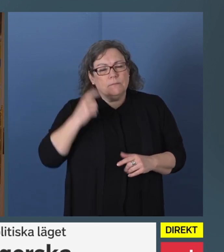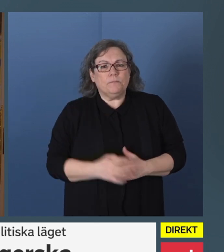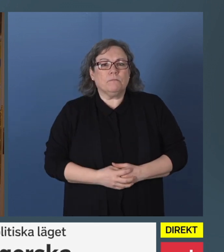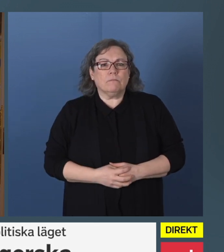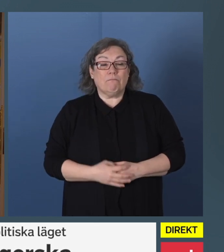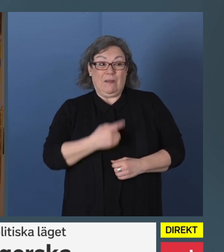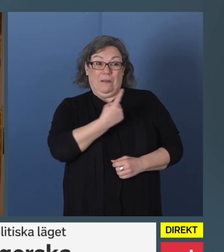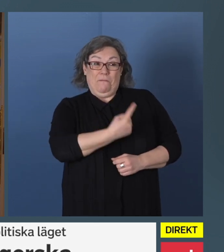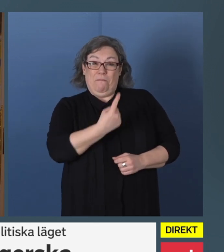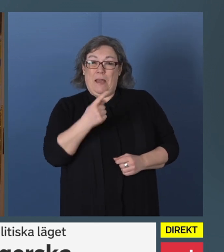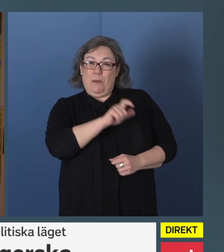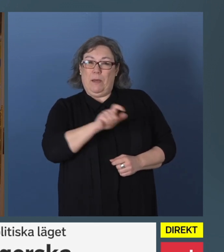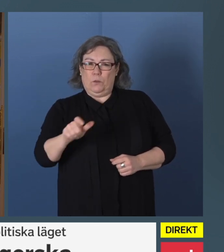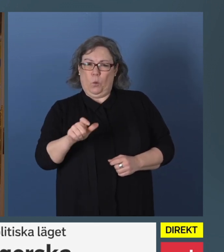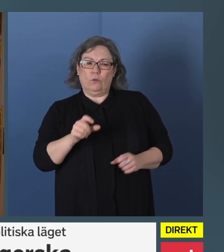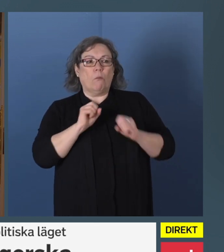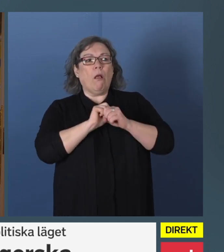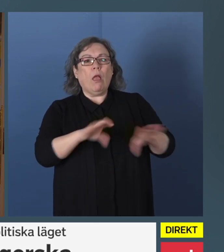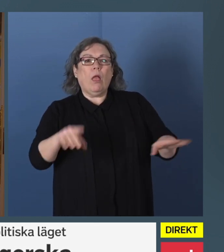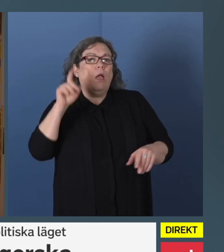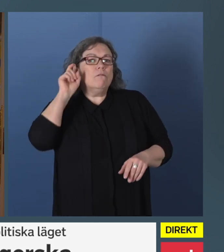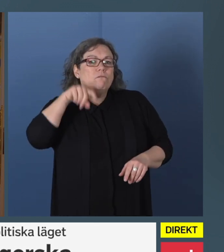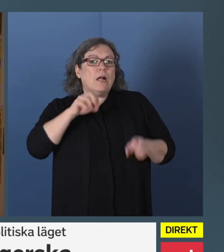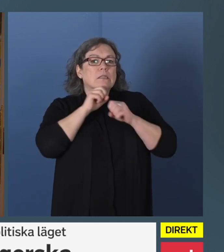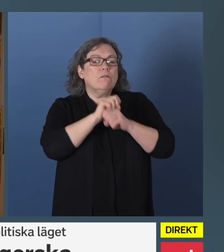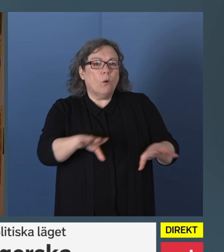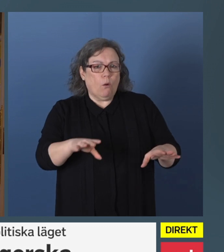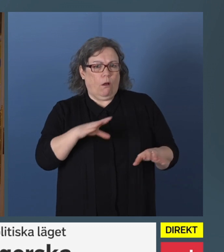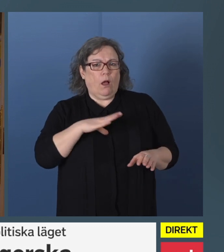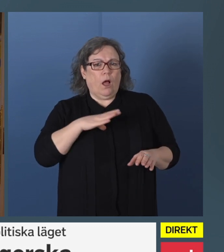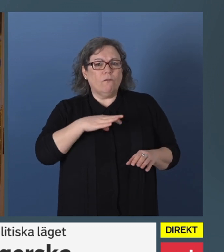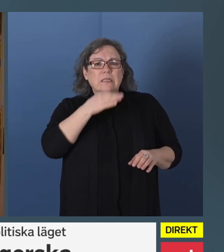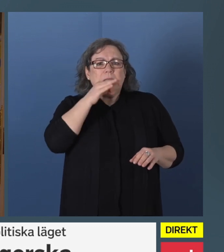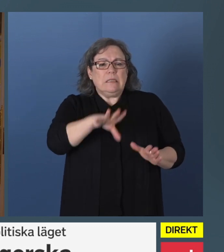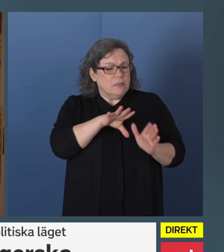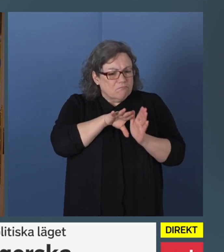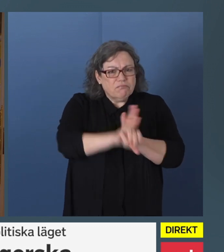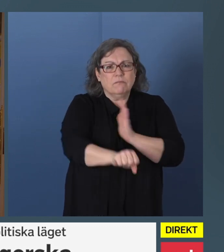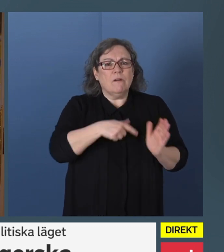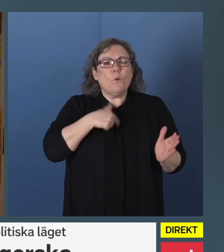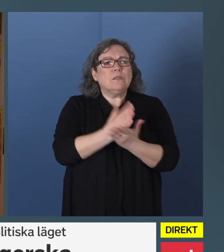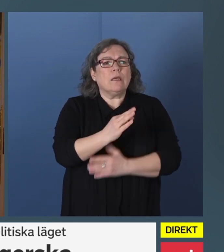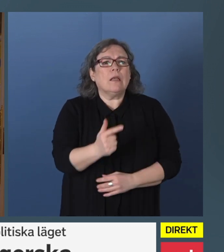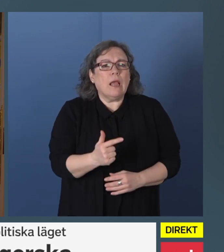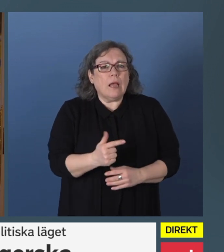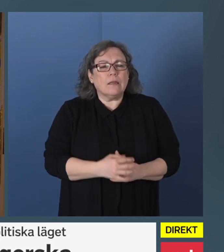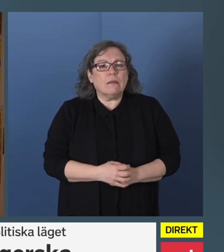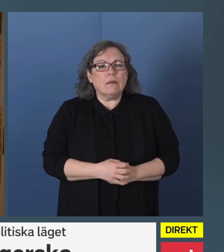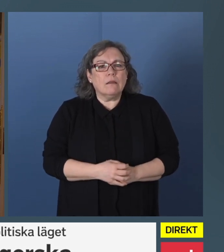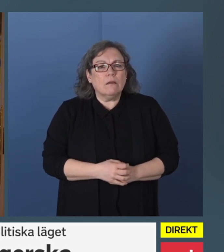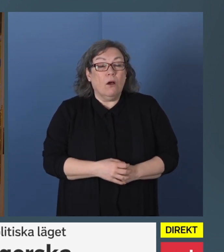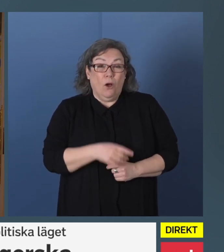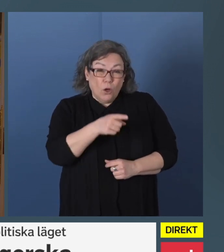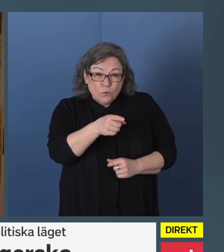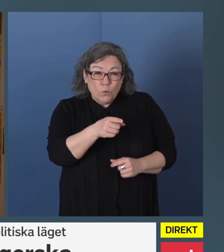Varje person som sprider desinformation riskerar att undergräva vår gemensamma säkerhet. Och sprid heller